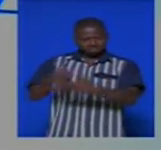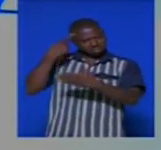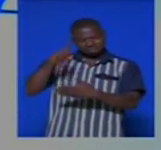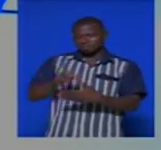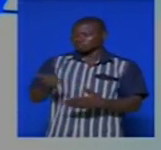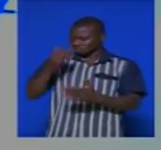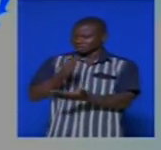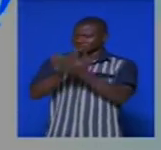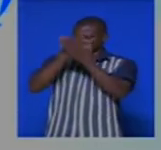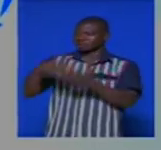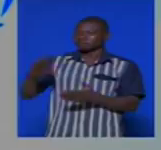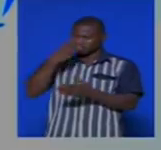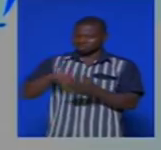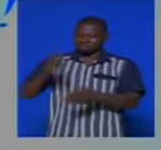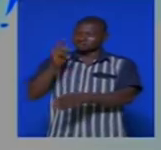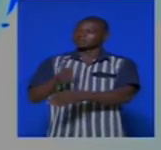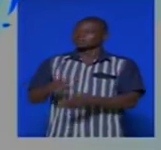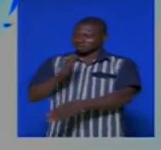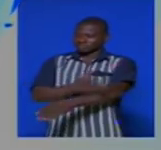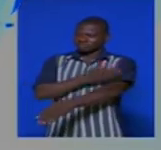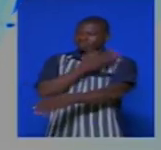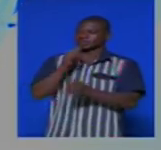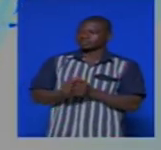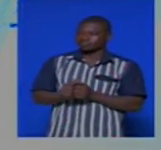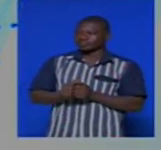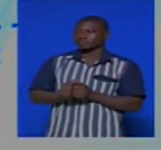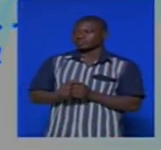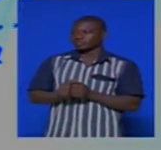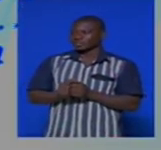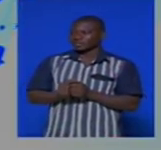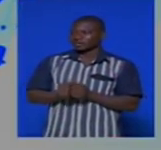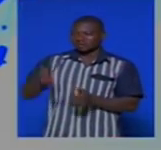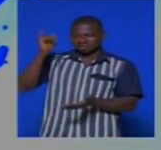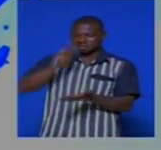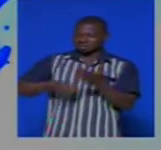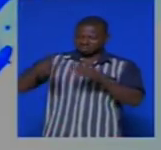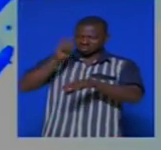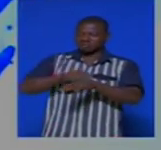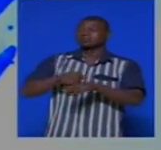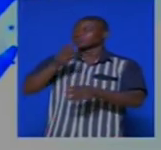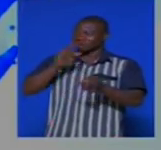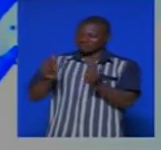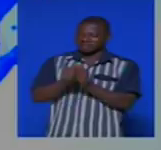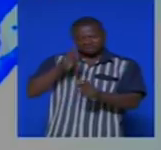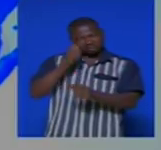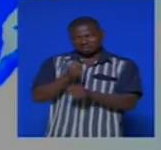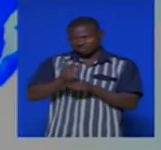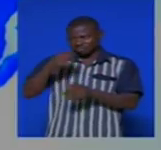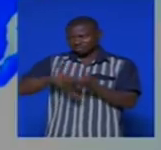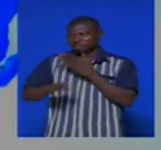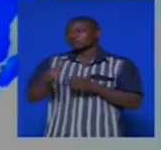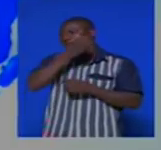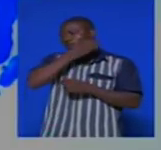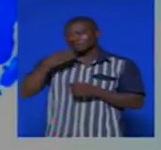démographique. Une foire aux intrants, initiative heureuse à cette période consacrée aux travaux des champs. Cette manifestation s'est tenue le week-end dernier